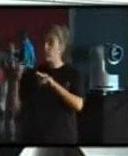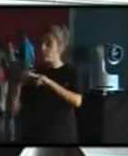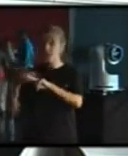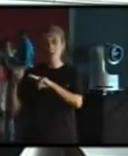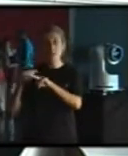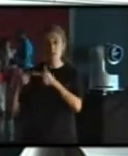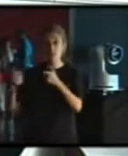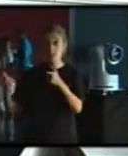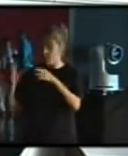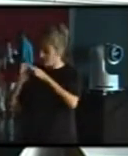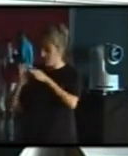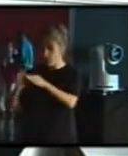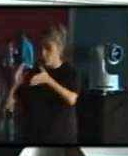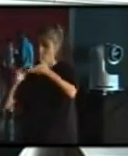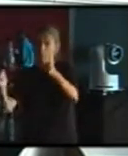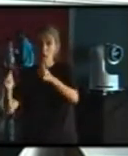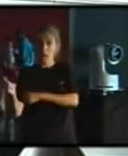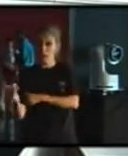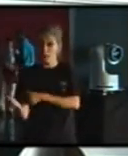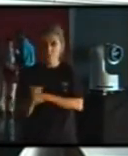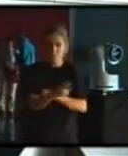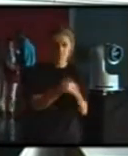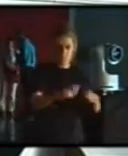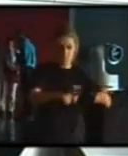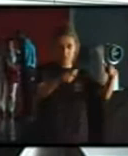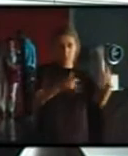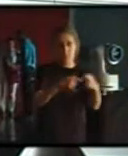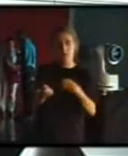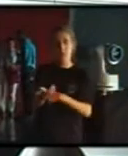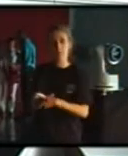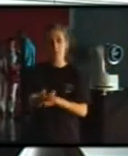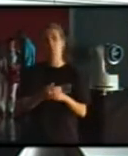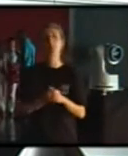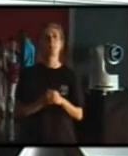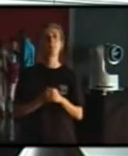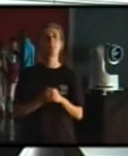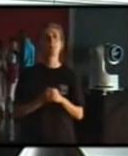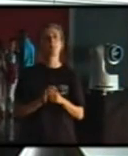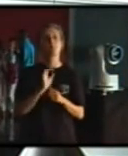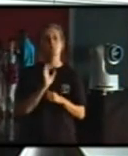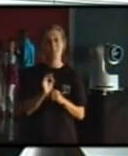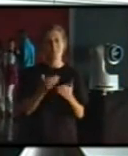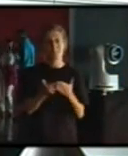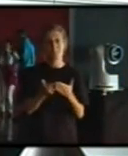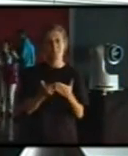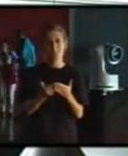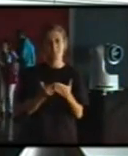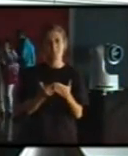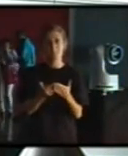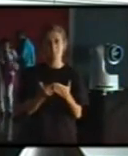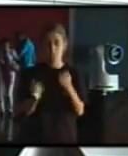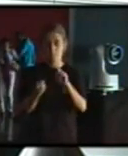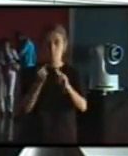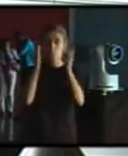propos, de vin, là. Le propos du on ne fait pas un immeuble d'armateur, quoi. C'était ouais. de raconter en quoi c'est culturel. Et si on